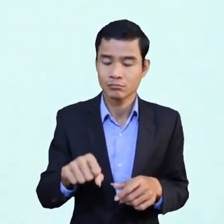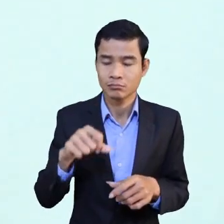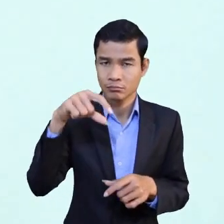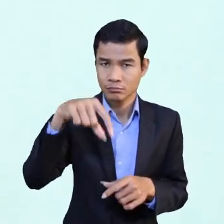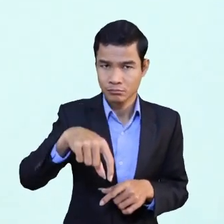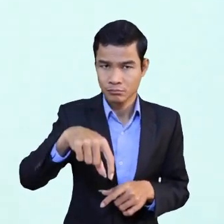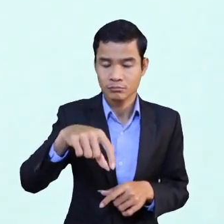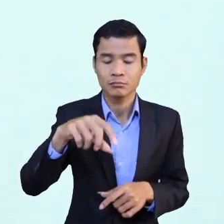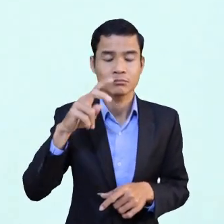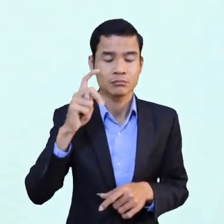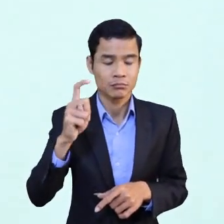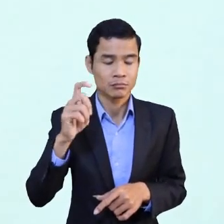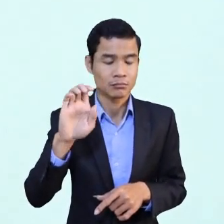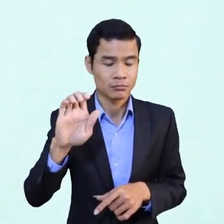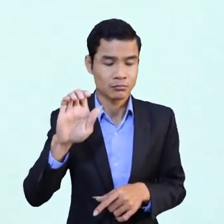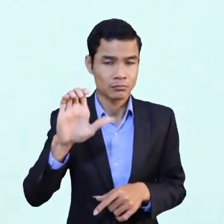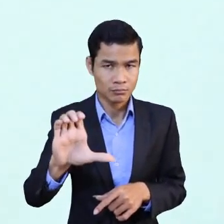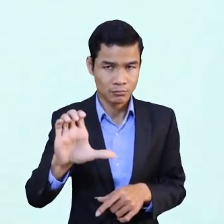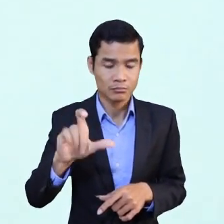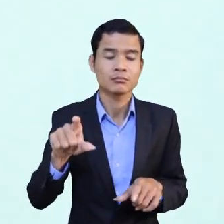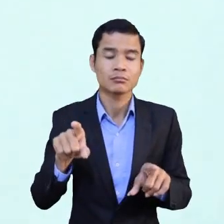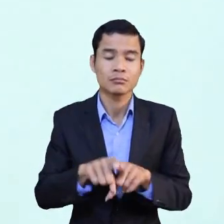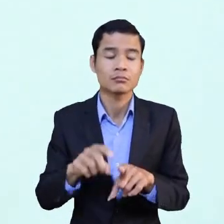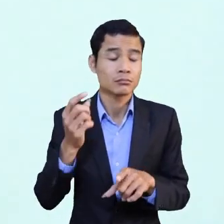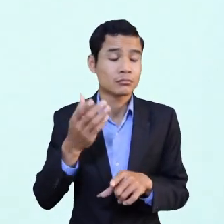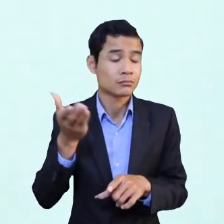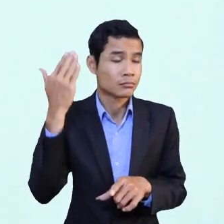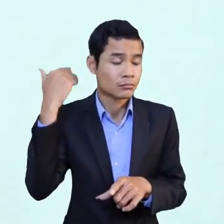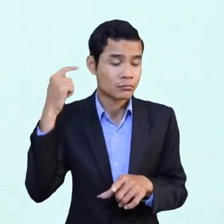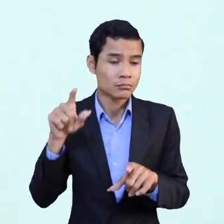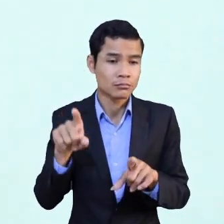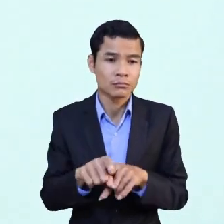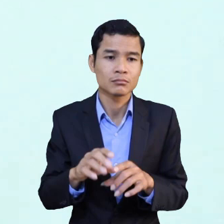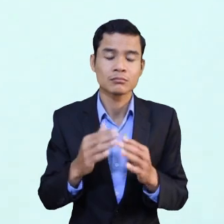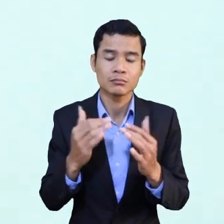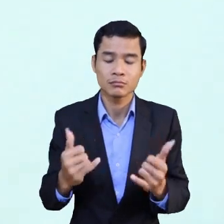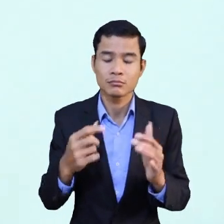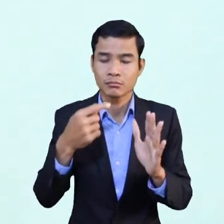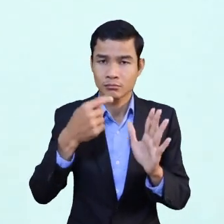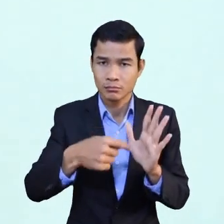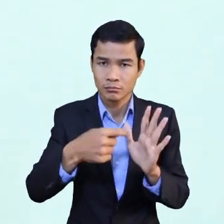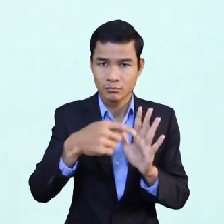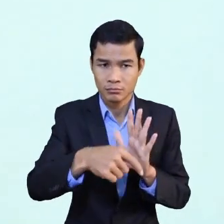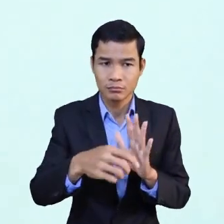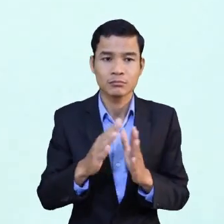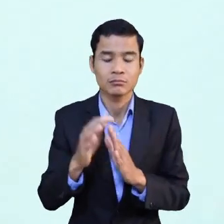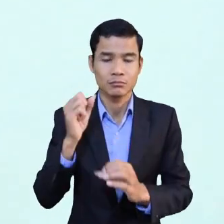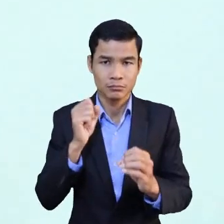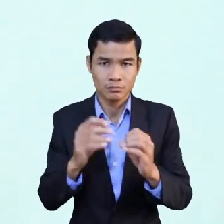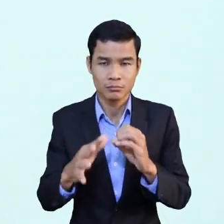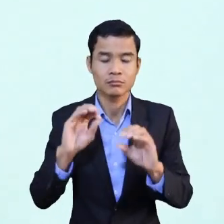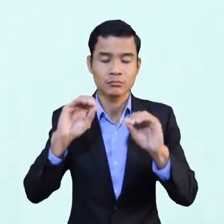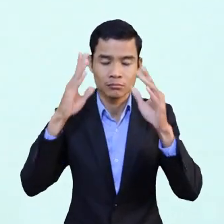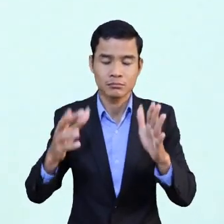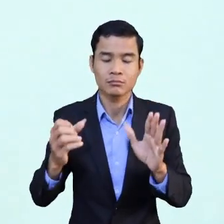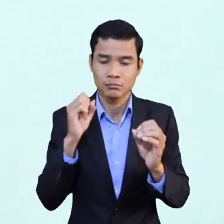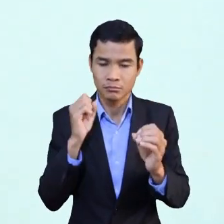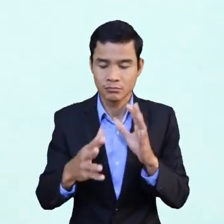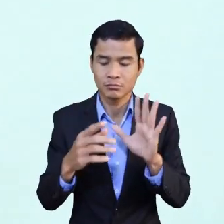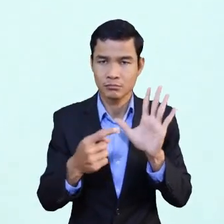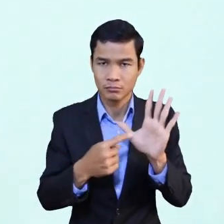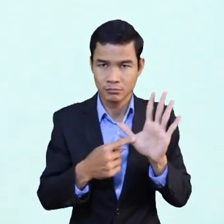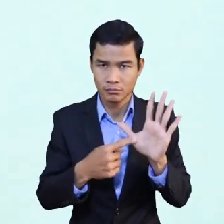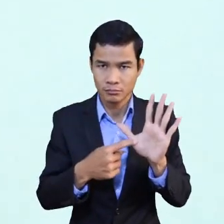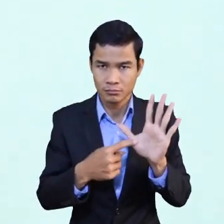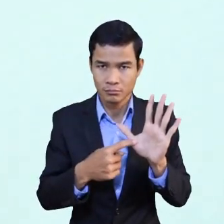រកខចនិងឆអញ្ចឹងគឺស្រៈនៅអ្នកគ្រូដកខ្លះគឺអ្នកគ្រូចាប់ពីស្រៈអេណាគឺដកស្រៈអាមួយ